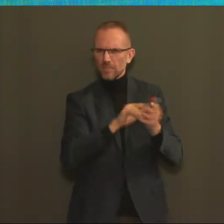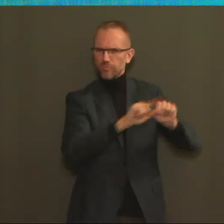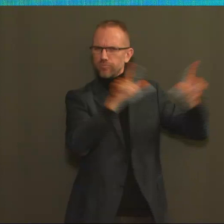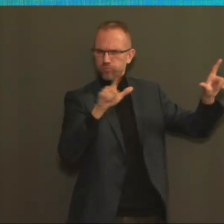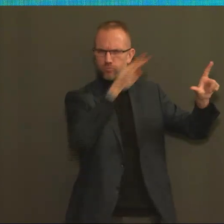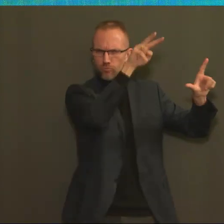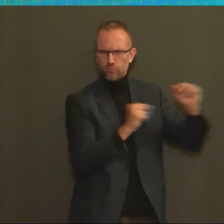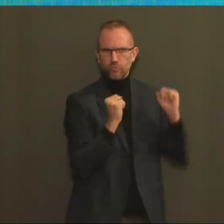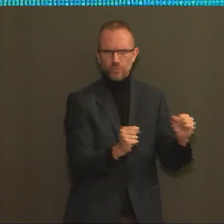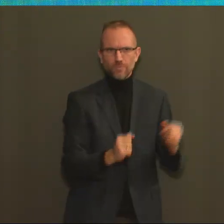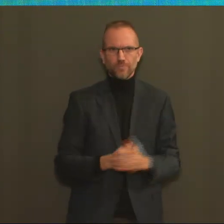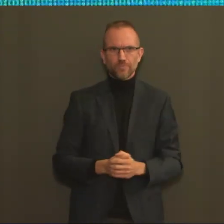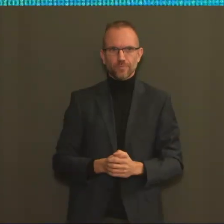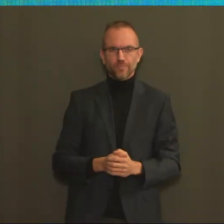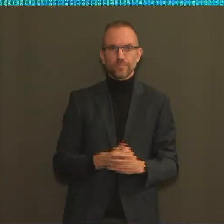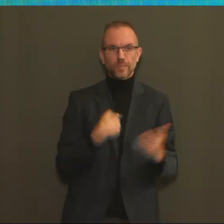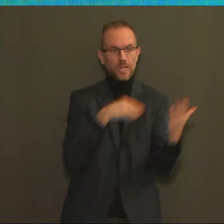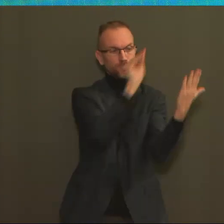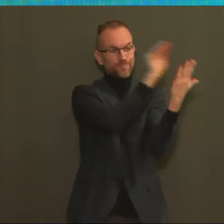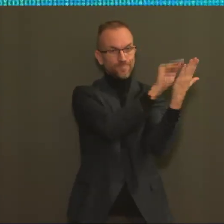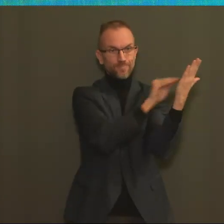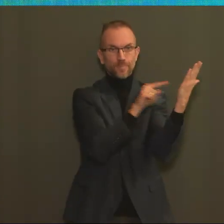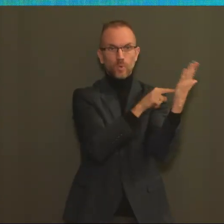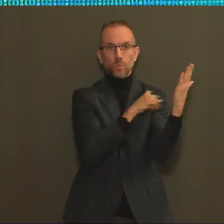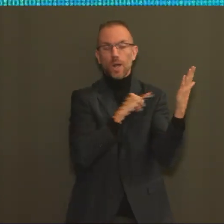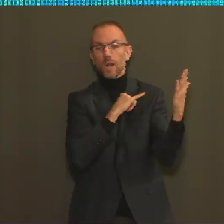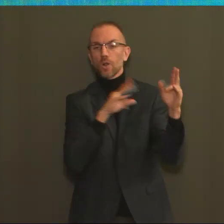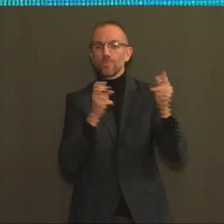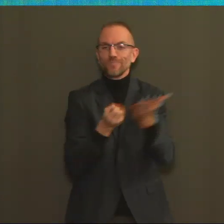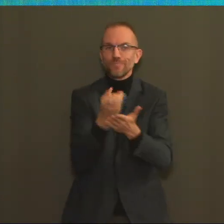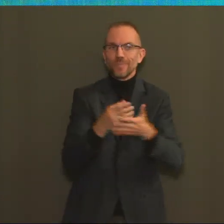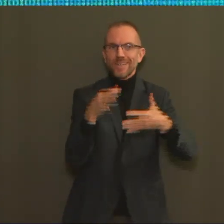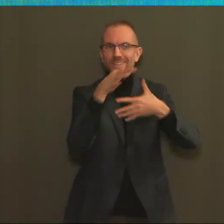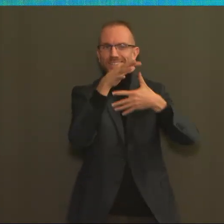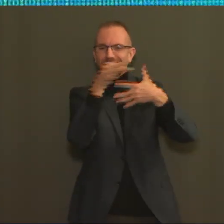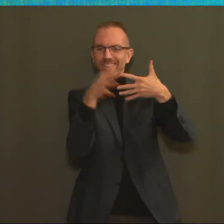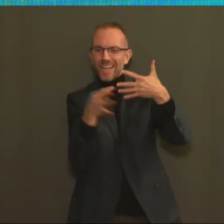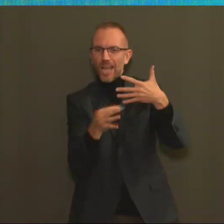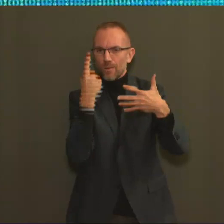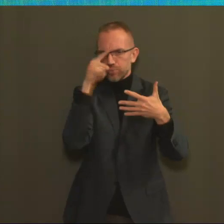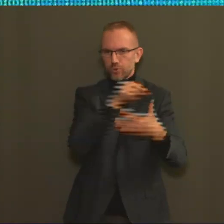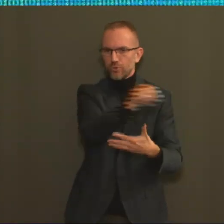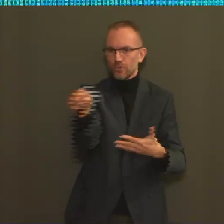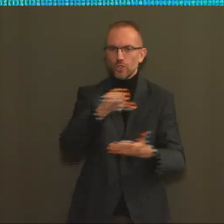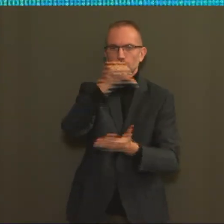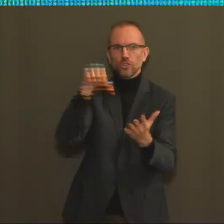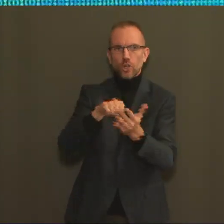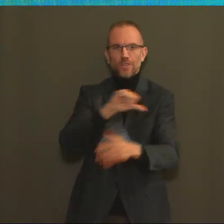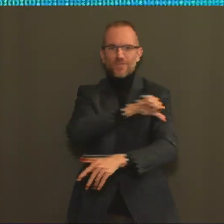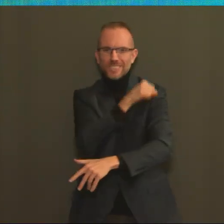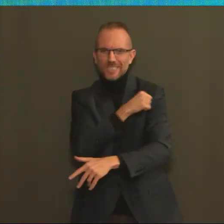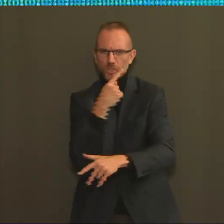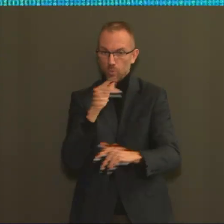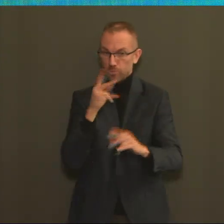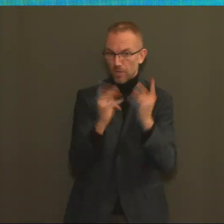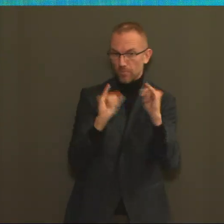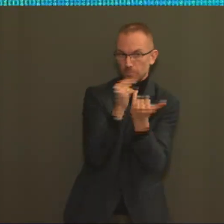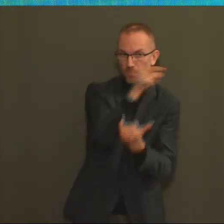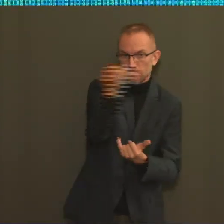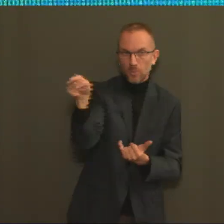critères ook en les entre de voor répondre ze ik al man